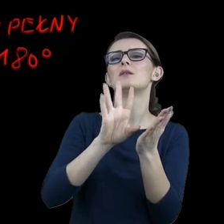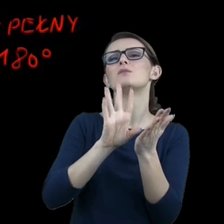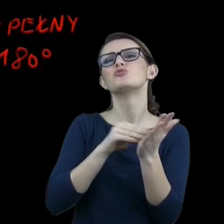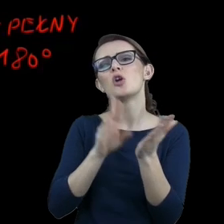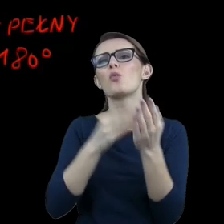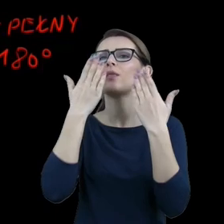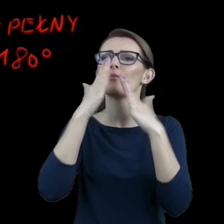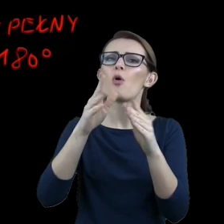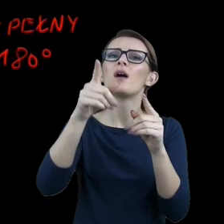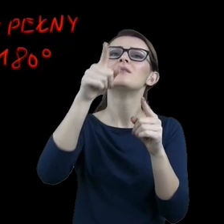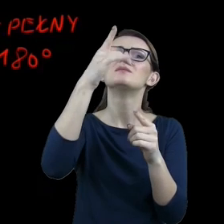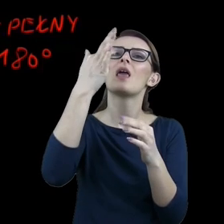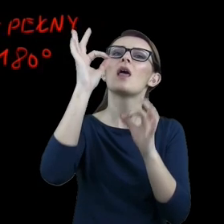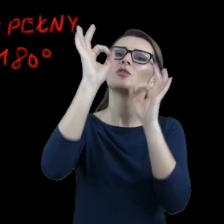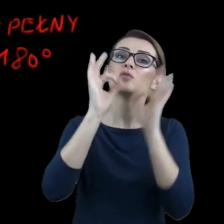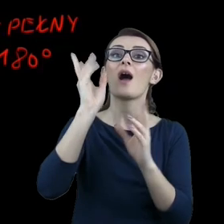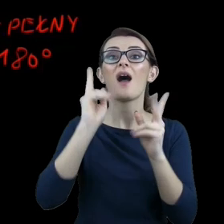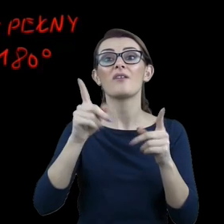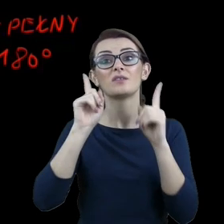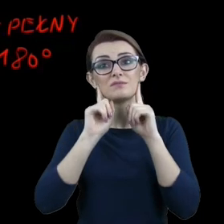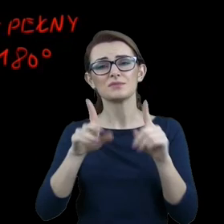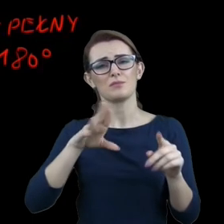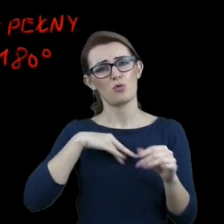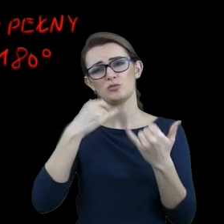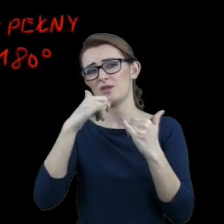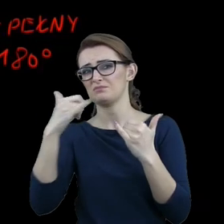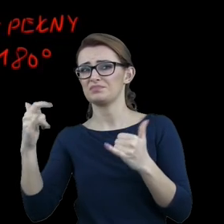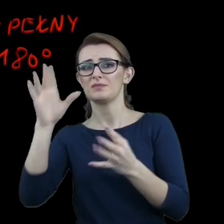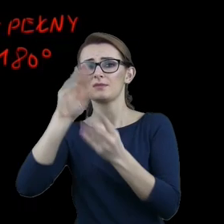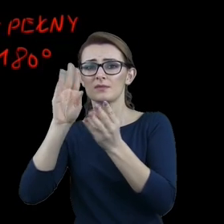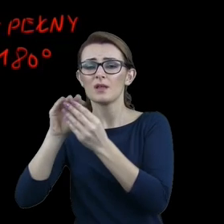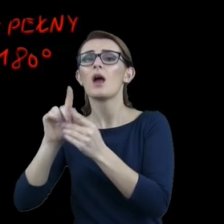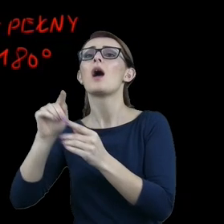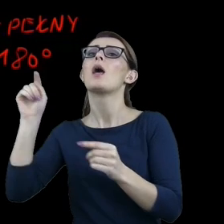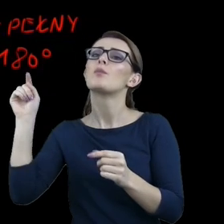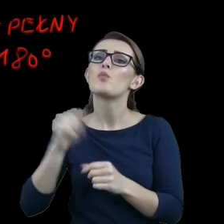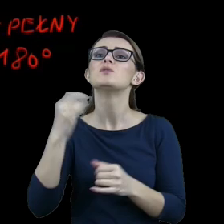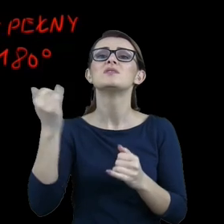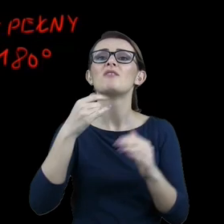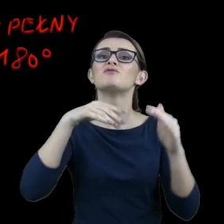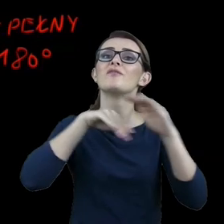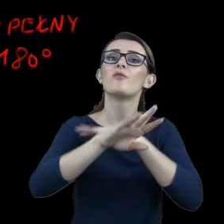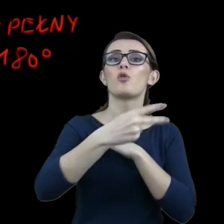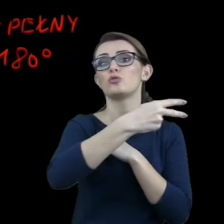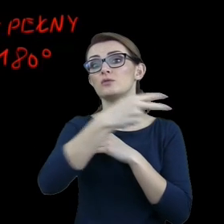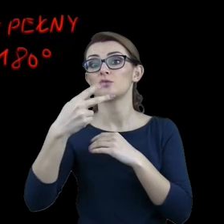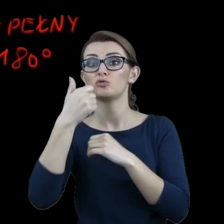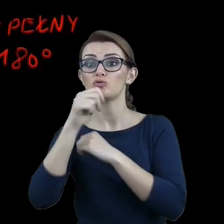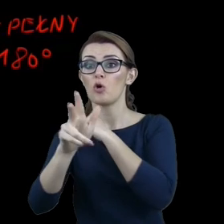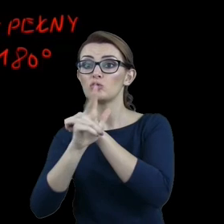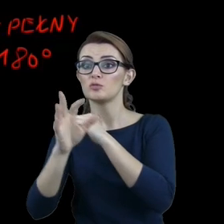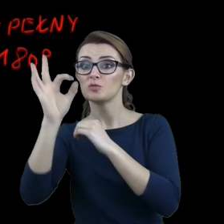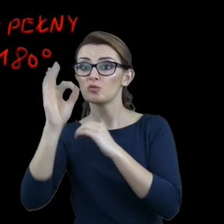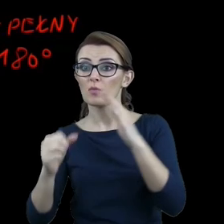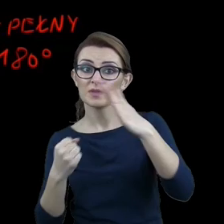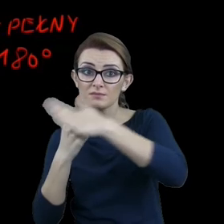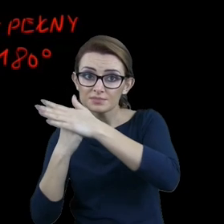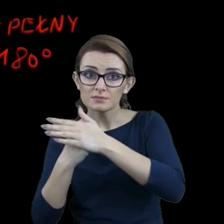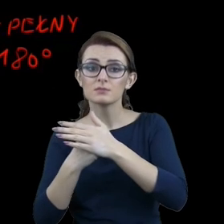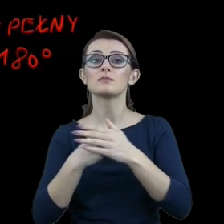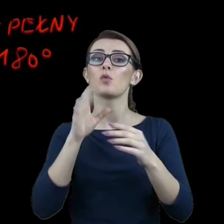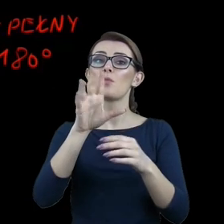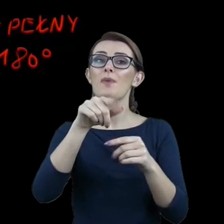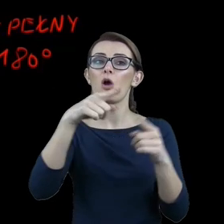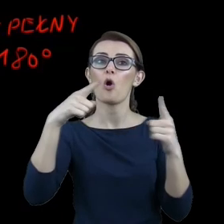to było tylko po to, żeby pokazać przykład. Te miary mogą być zupełnie dowolne. Byle tylko. Ich suma wynosiła